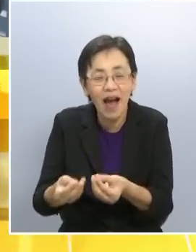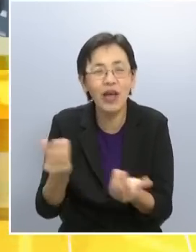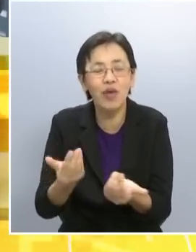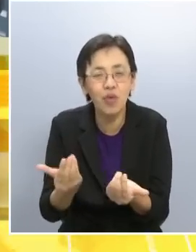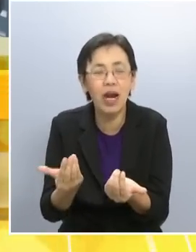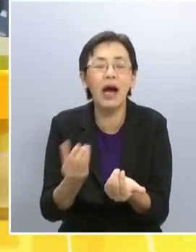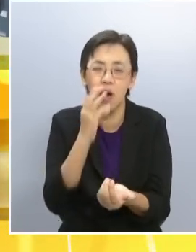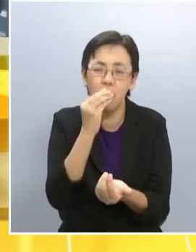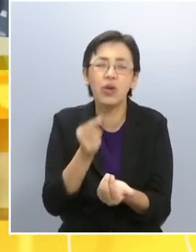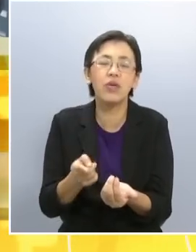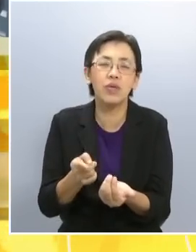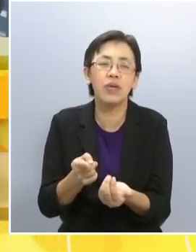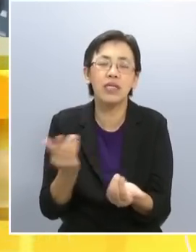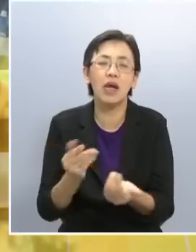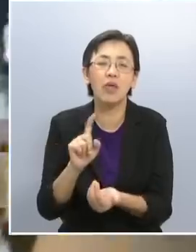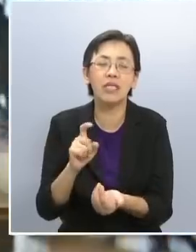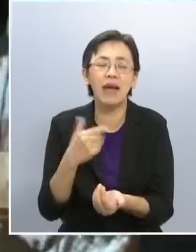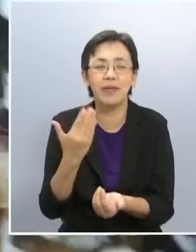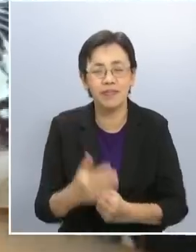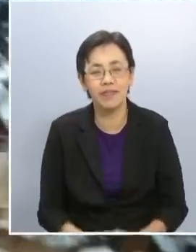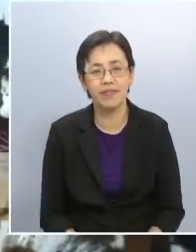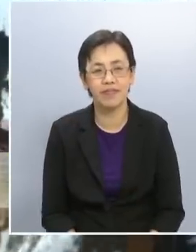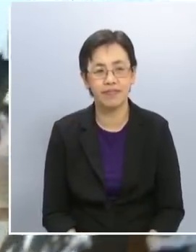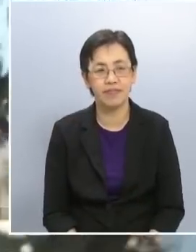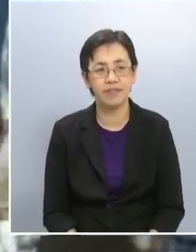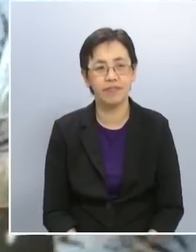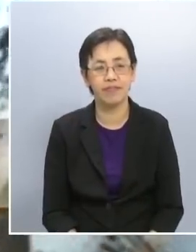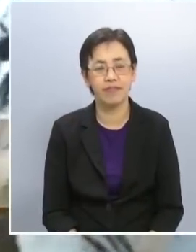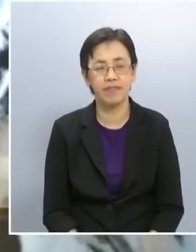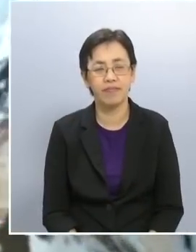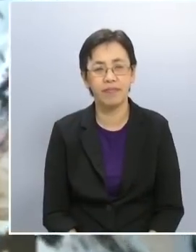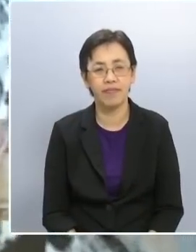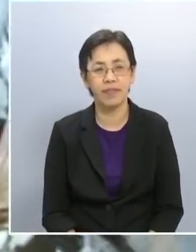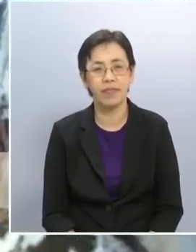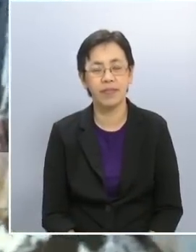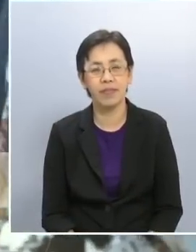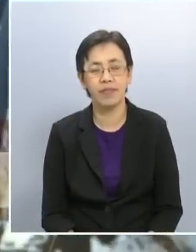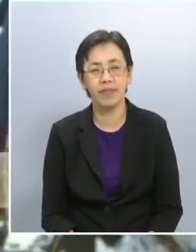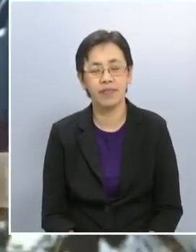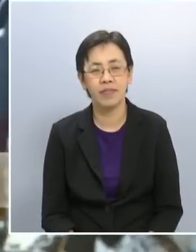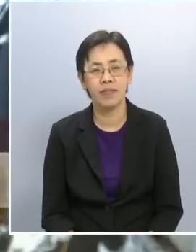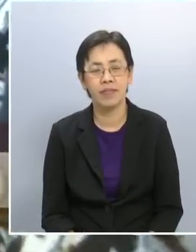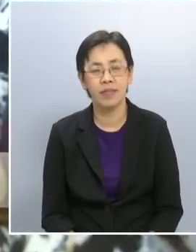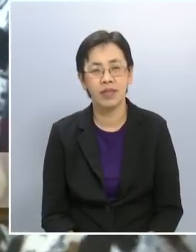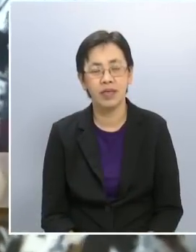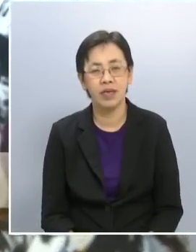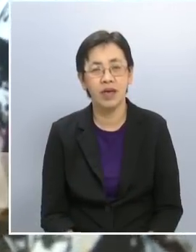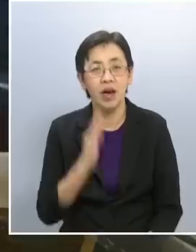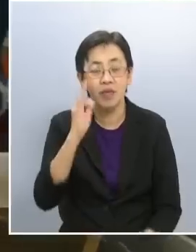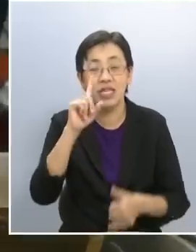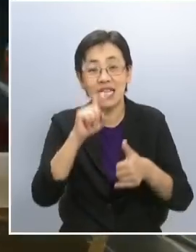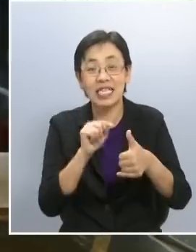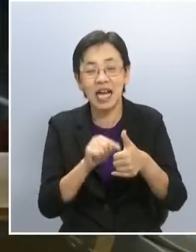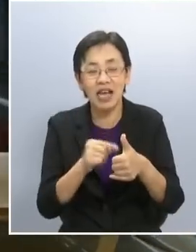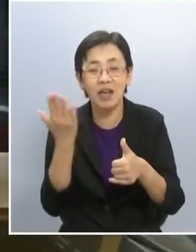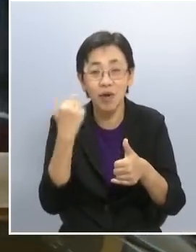มขณะที่หลังเหตุการณ์นี้น้องเบนซ์หรือน้องขุมทองเป็นที่เปิดเผยเมื่อวานว่า